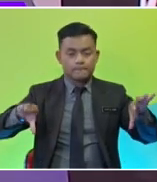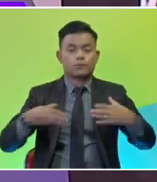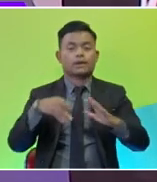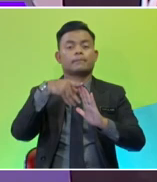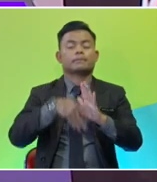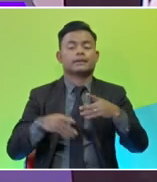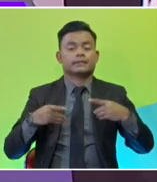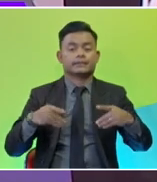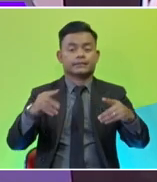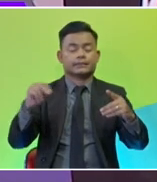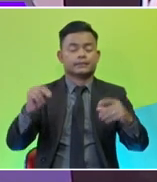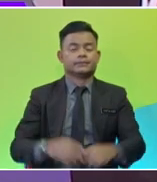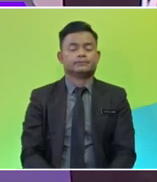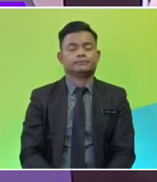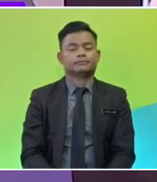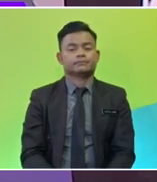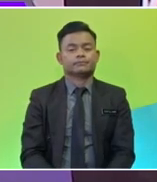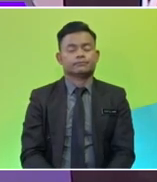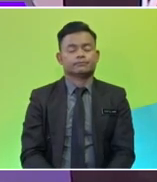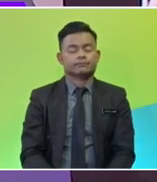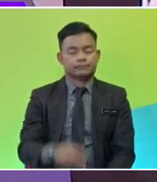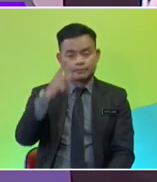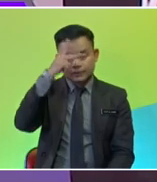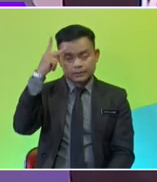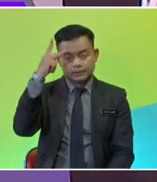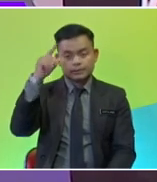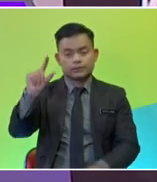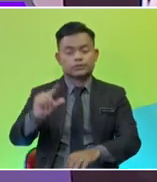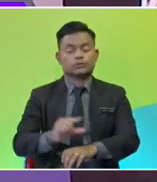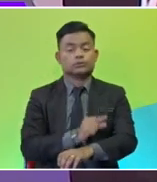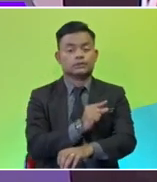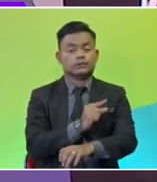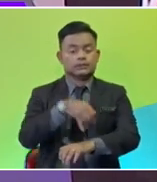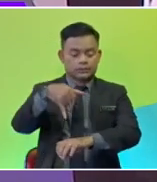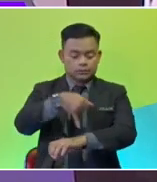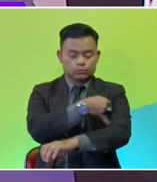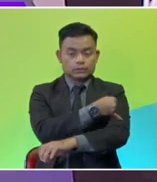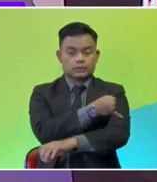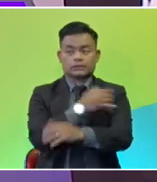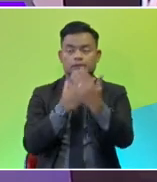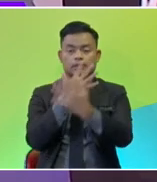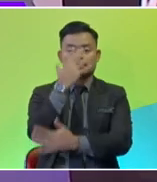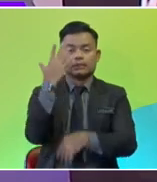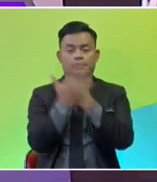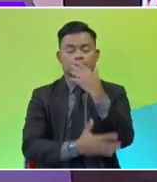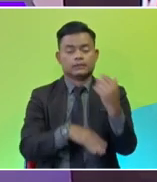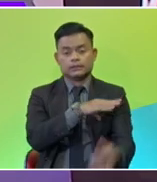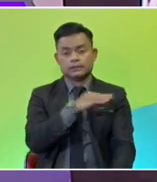menggunakan tulang tangan dan juga tulang kaki oke